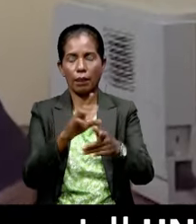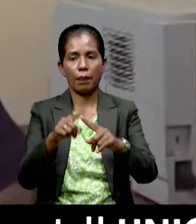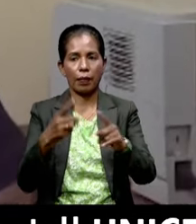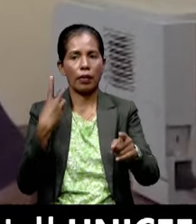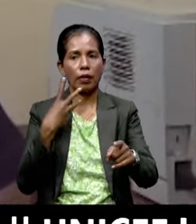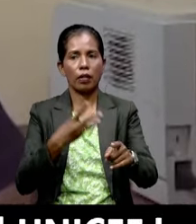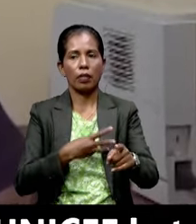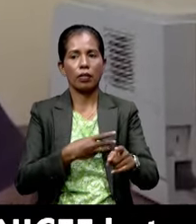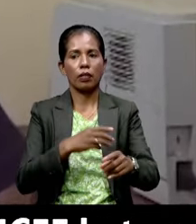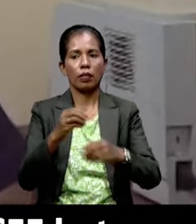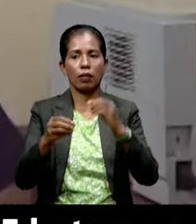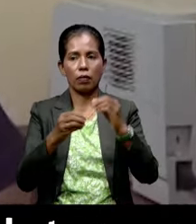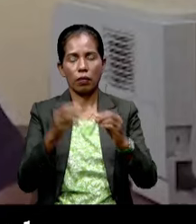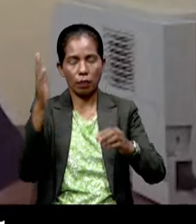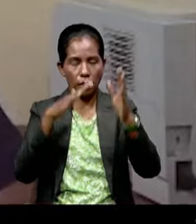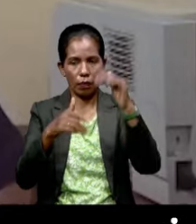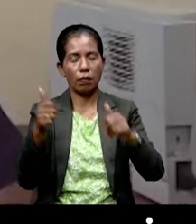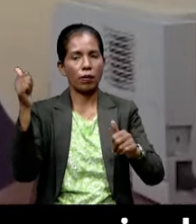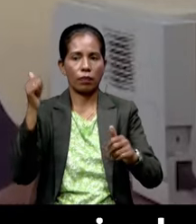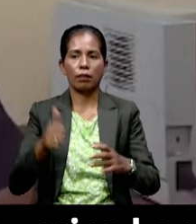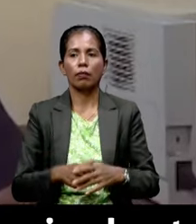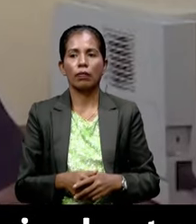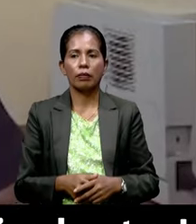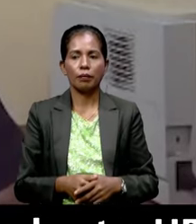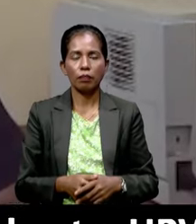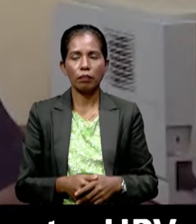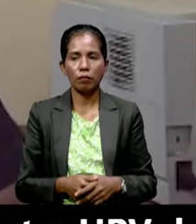karena referensi dia aku testi untuk oiba. Ini maka